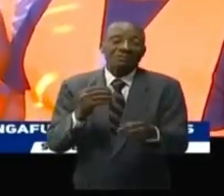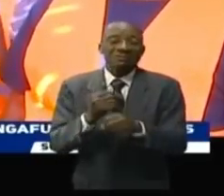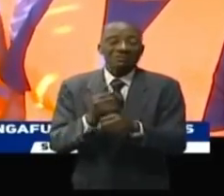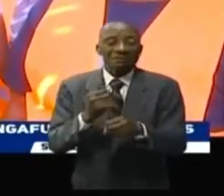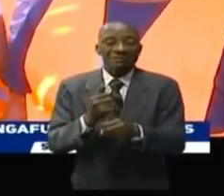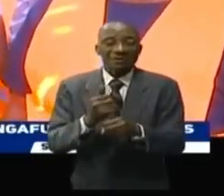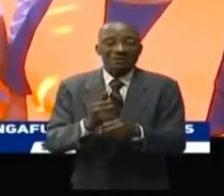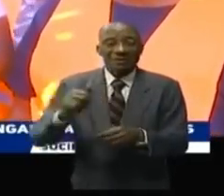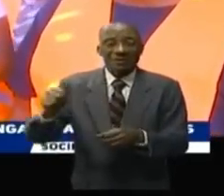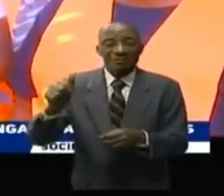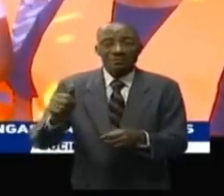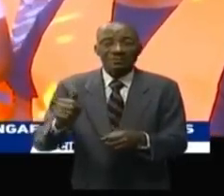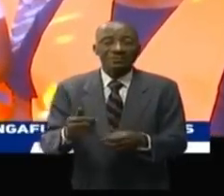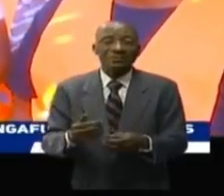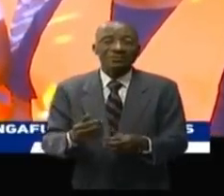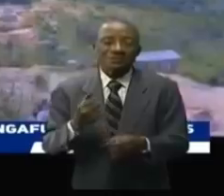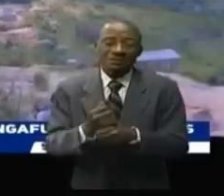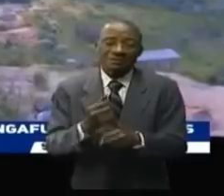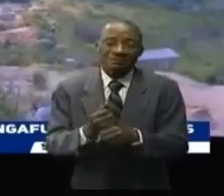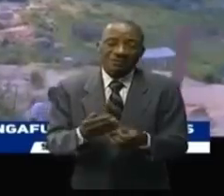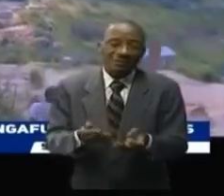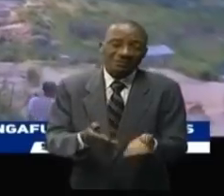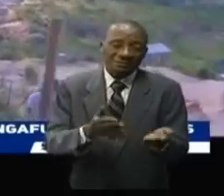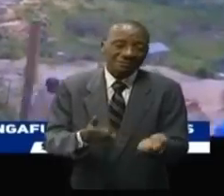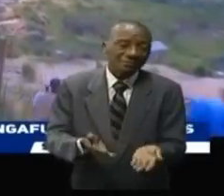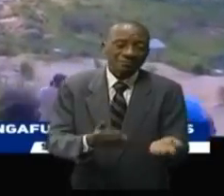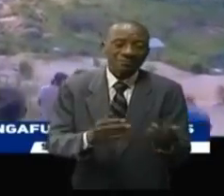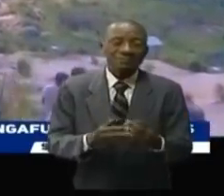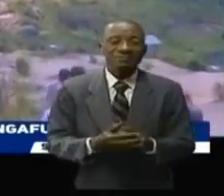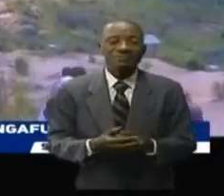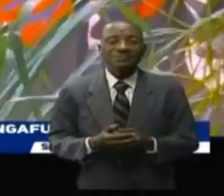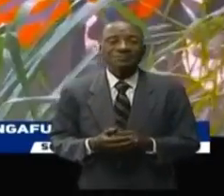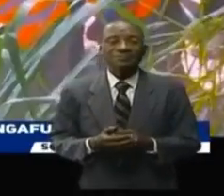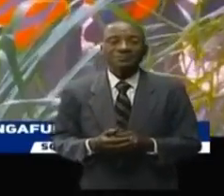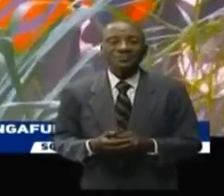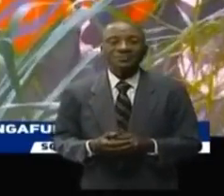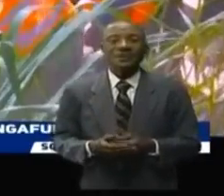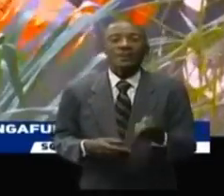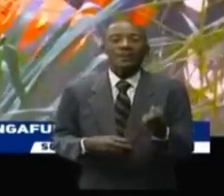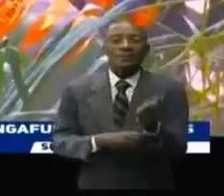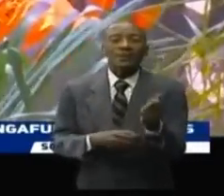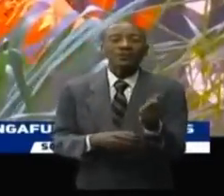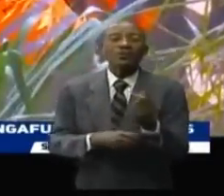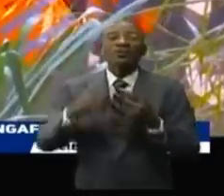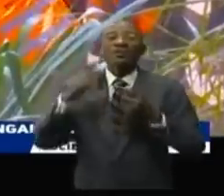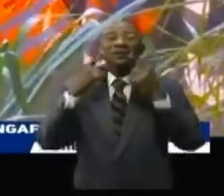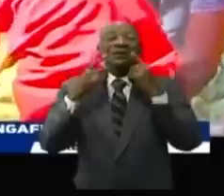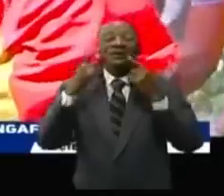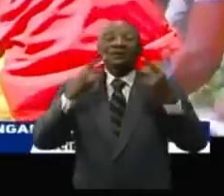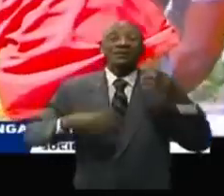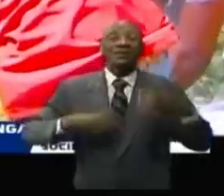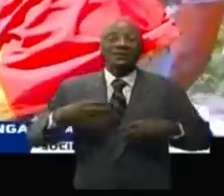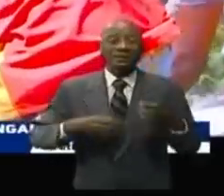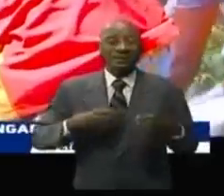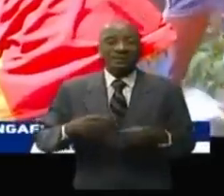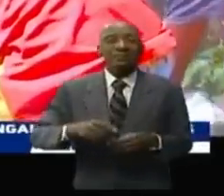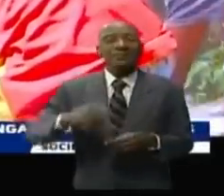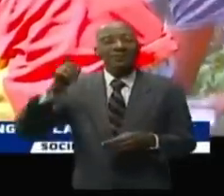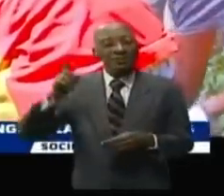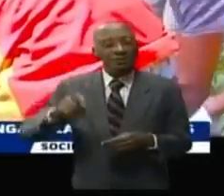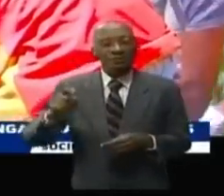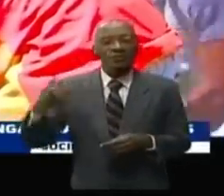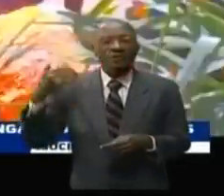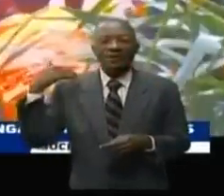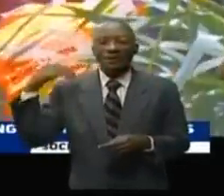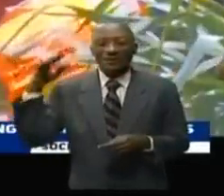ces sacs vont servir à stabiliser les sols. La sonnette d'alarme est donc tirée. Une intervention de grande envergure du